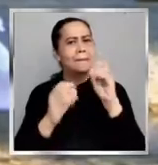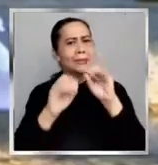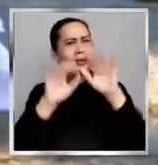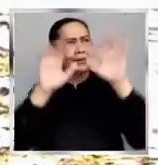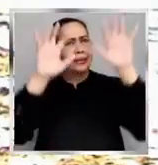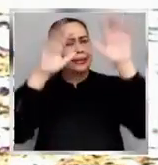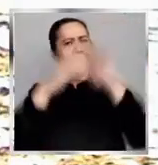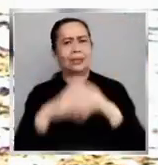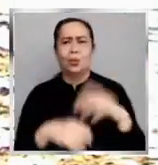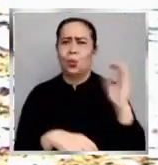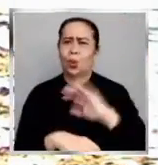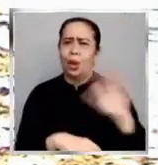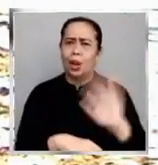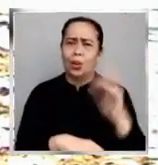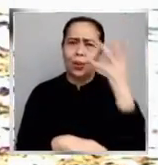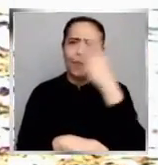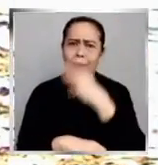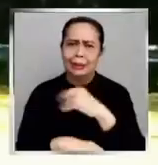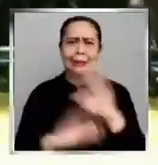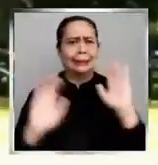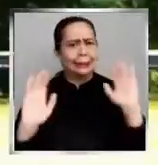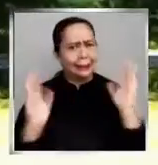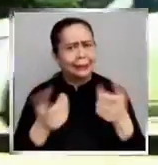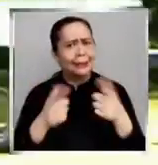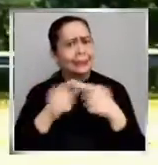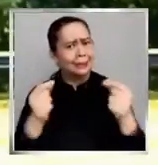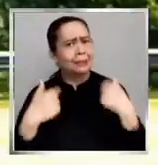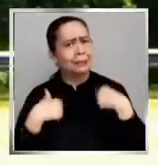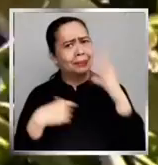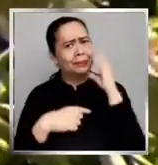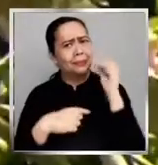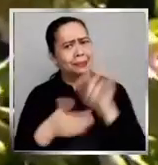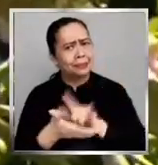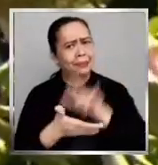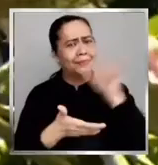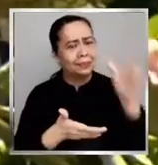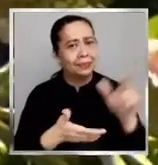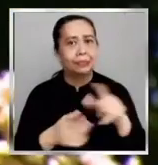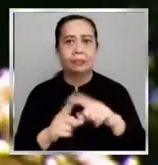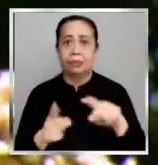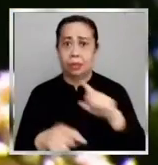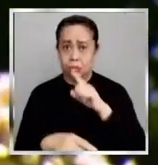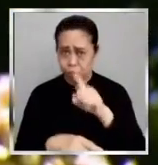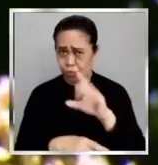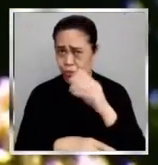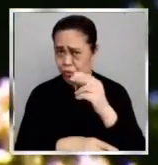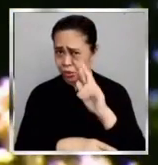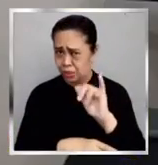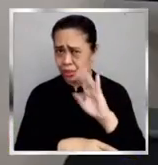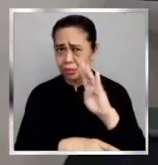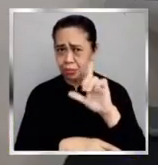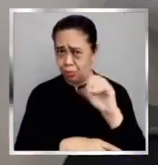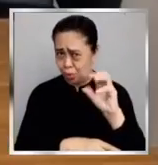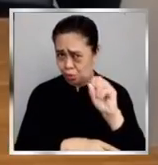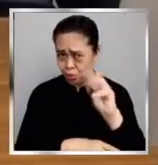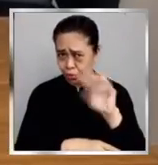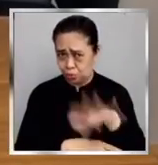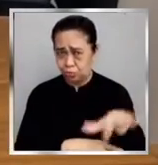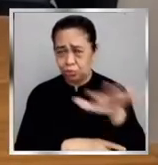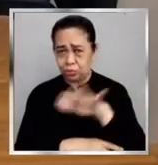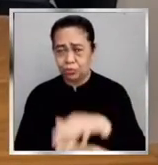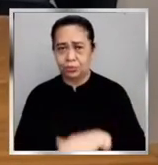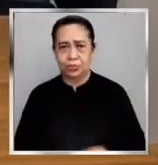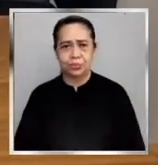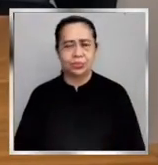Kaganda! Parang sa Japan na ako! Pero cherry blossom ba talaga mga ito? Kuya Kim, posible